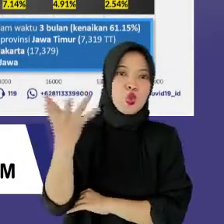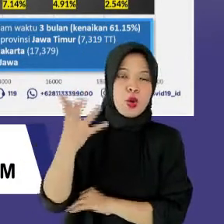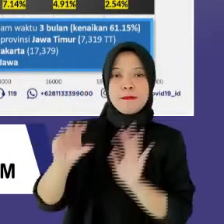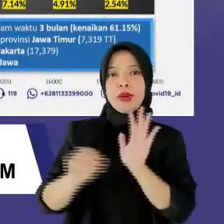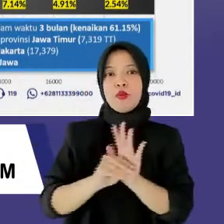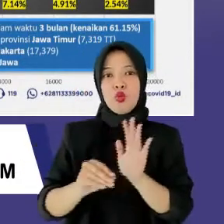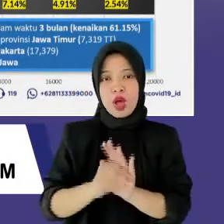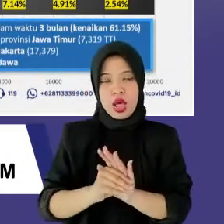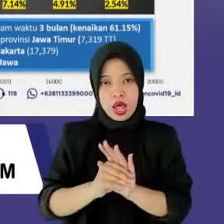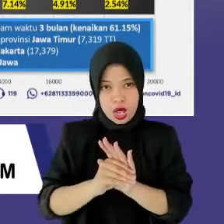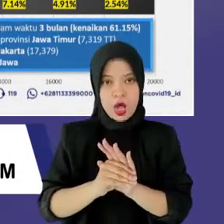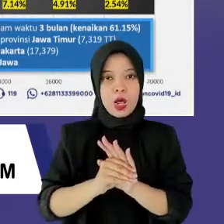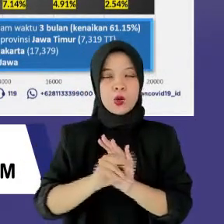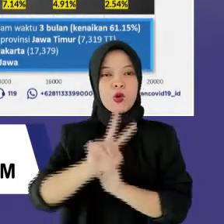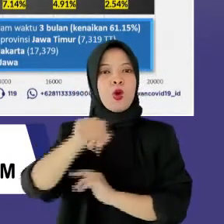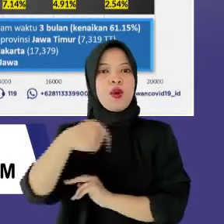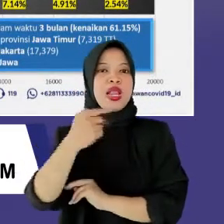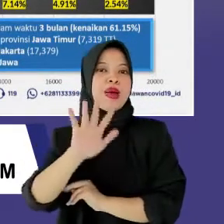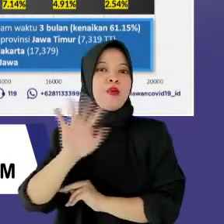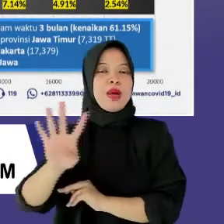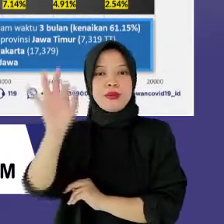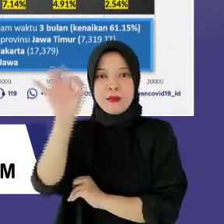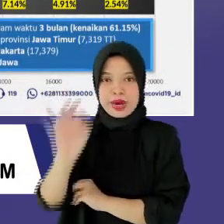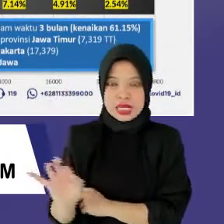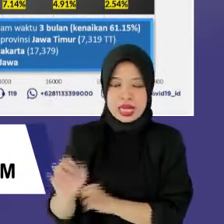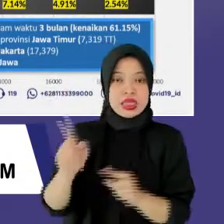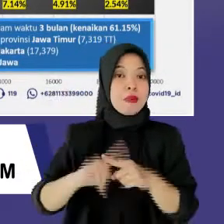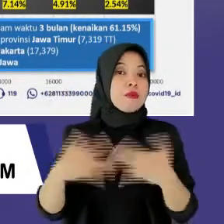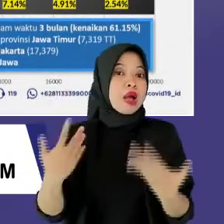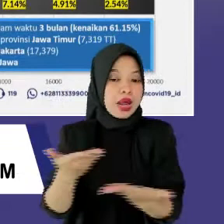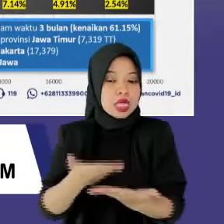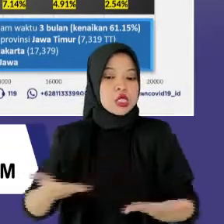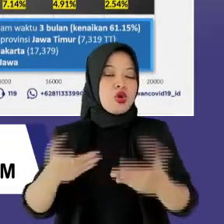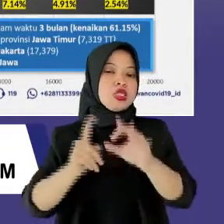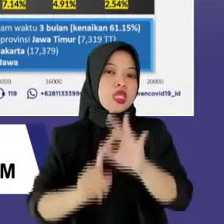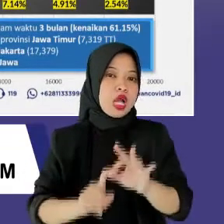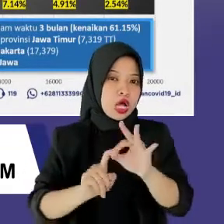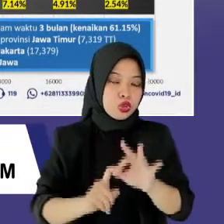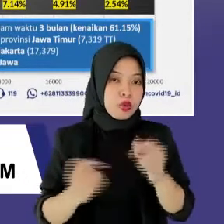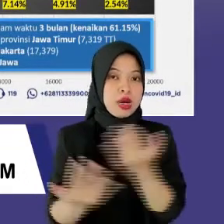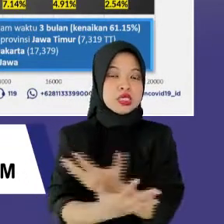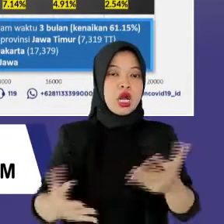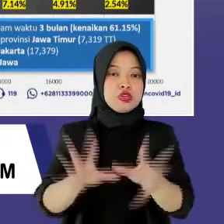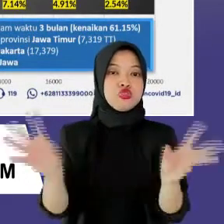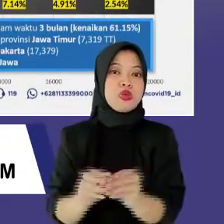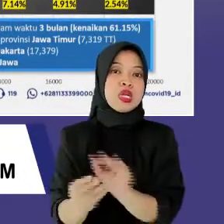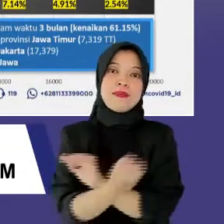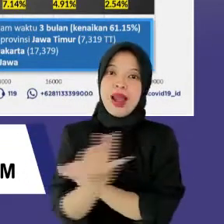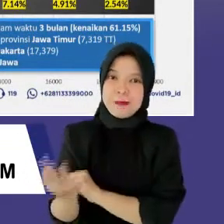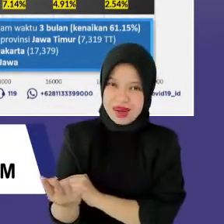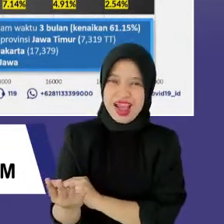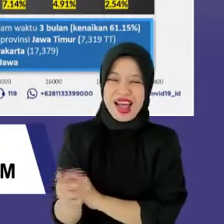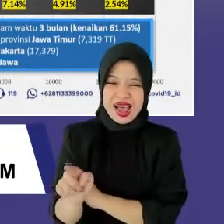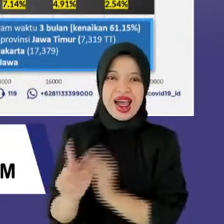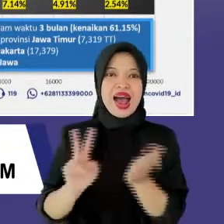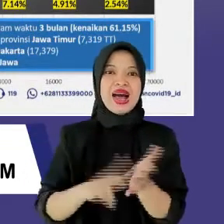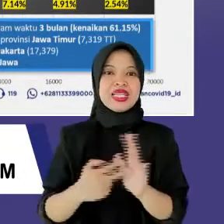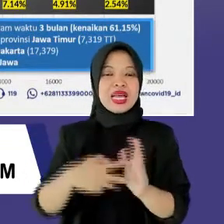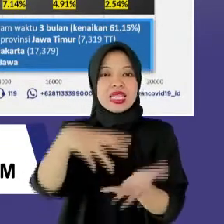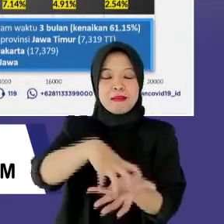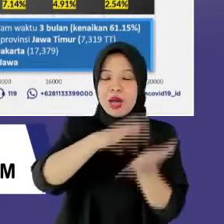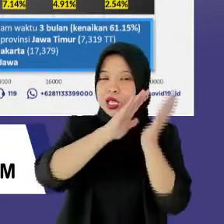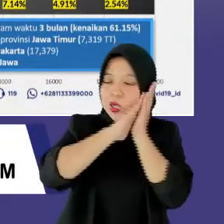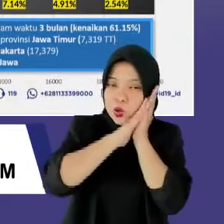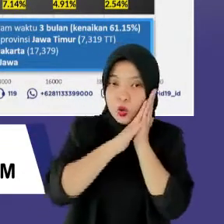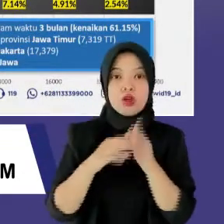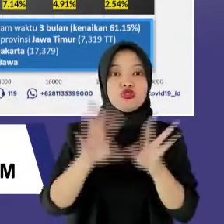Papua 2,54%. Tapi lagi-lagi ini pasti akan bergantung dengan besaran jumlah penduduk, karena pasti akan menentukan berapa jumlah tempat